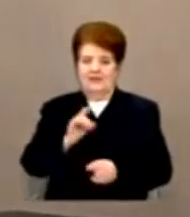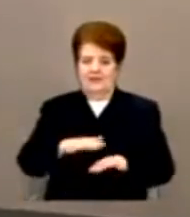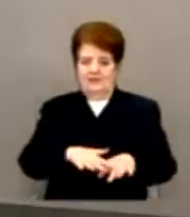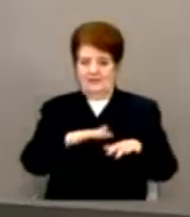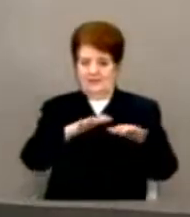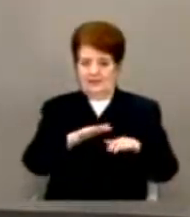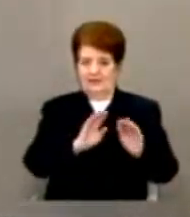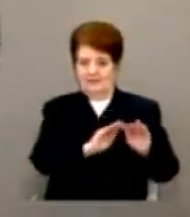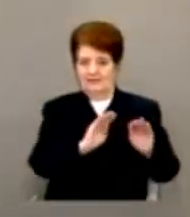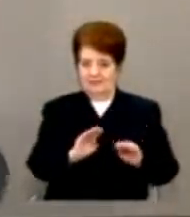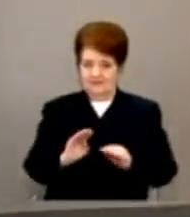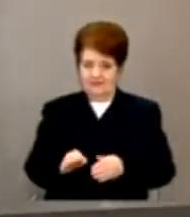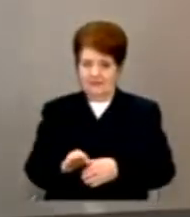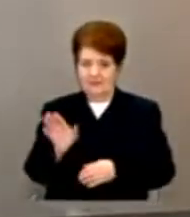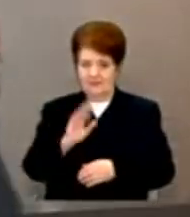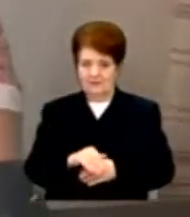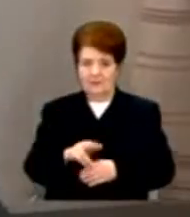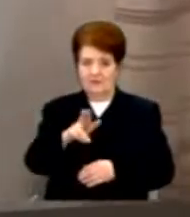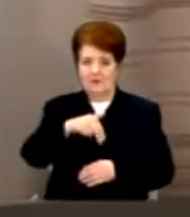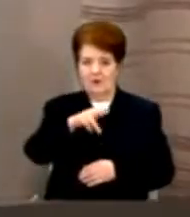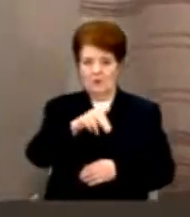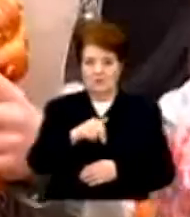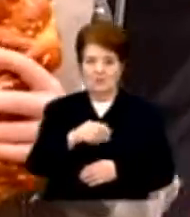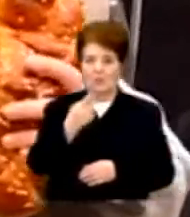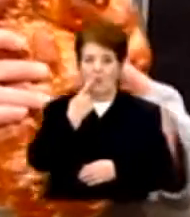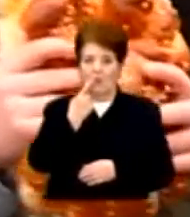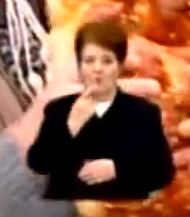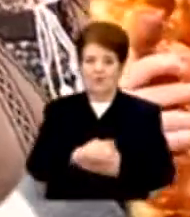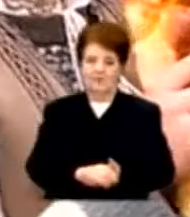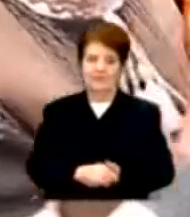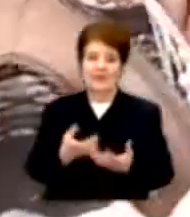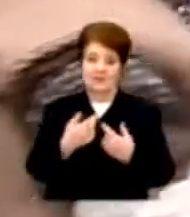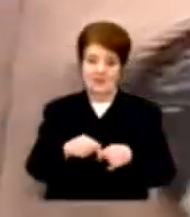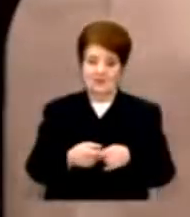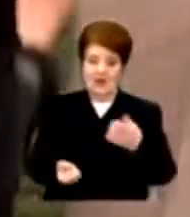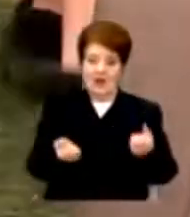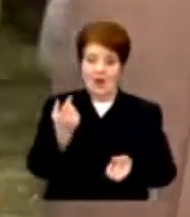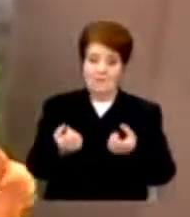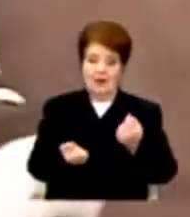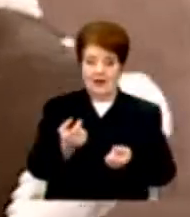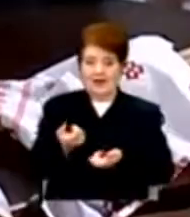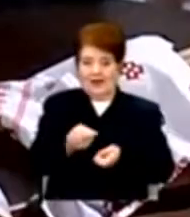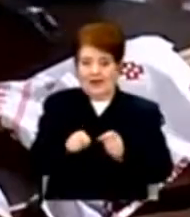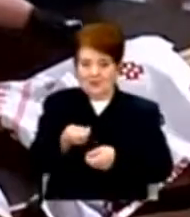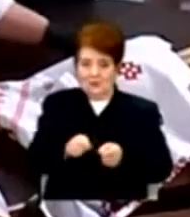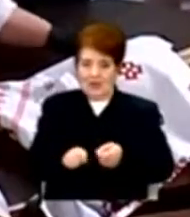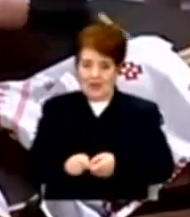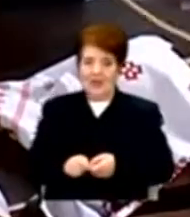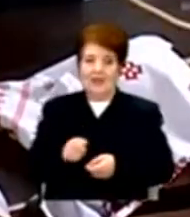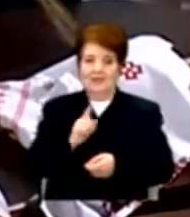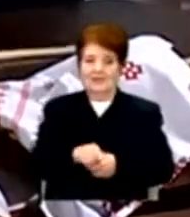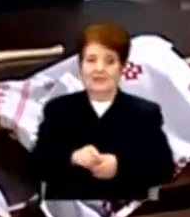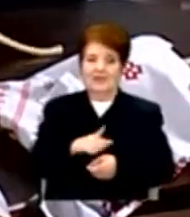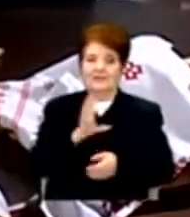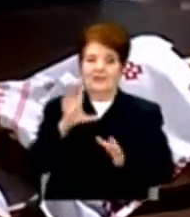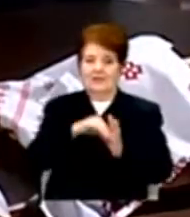crească. Pe urmă lungem cu ou și îl dăm la cuptor. Și așa apar renumiții Crăciunei. În acest proces s-au implicat chiar